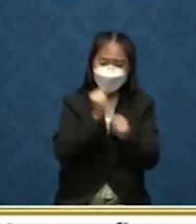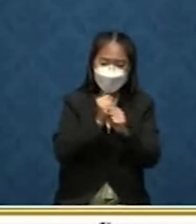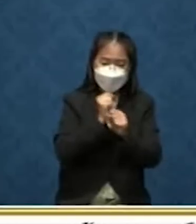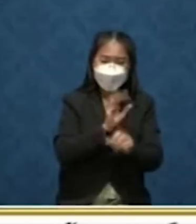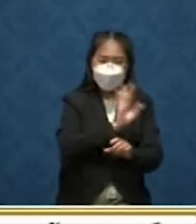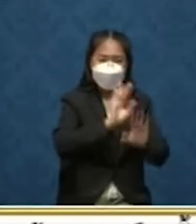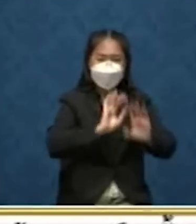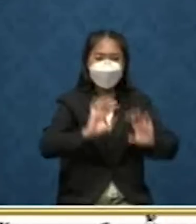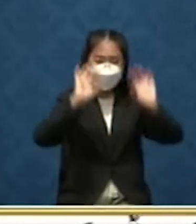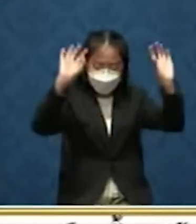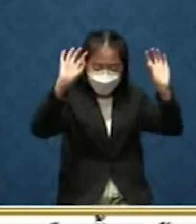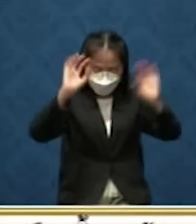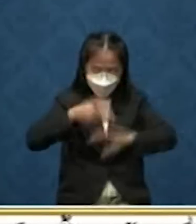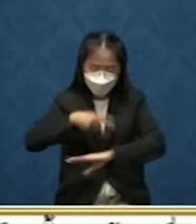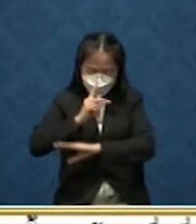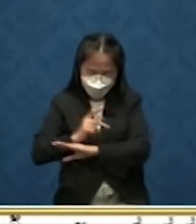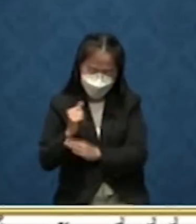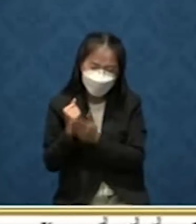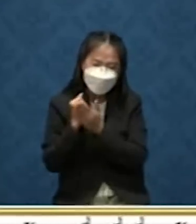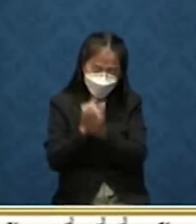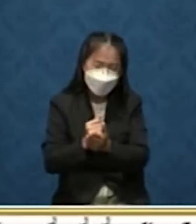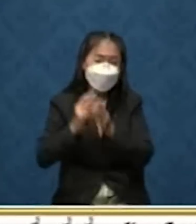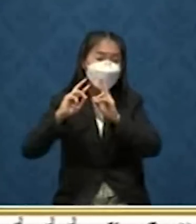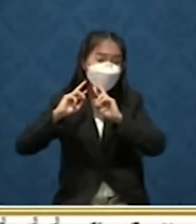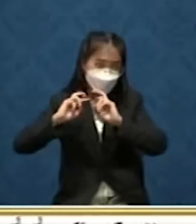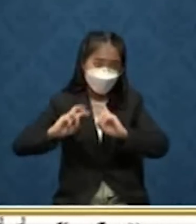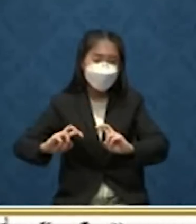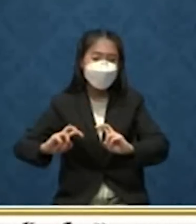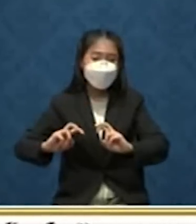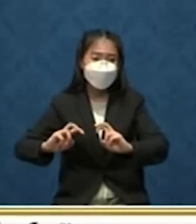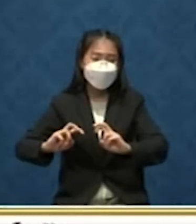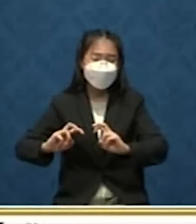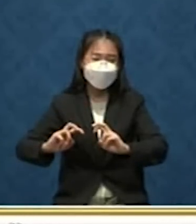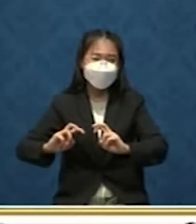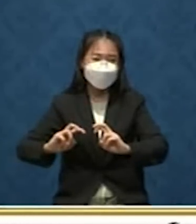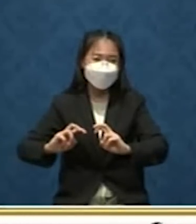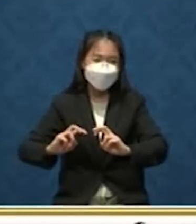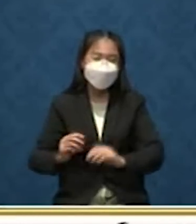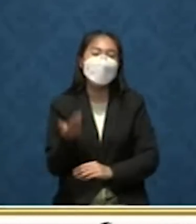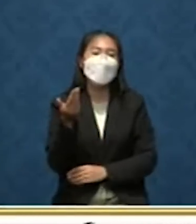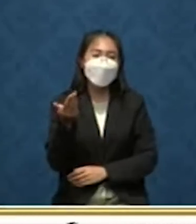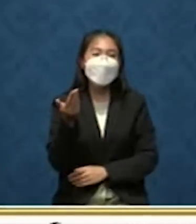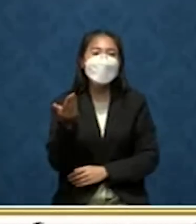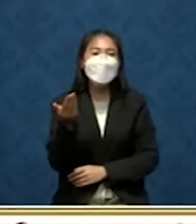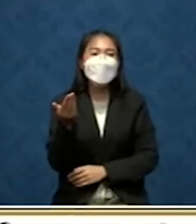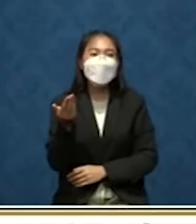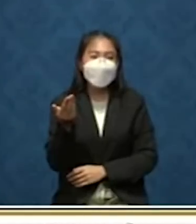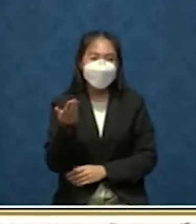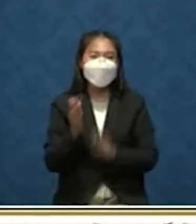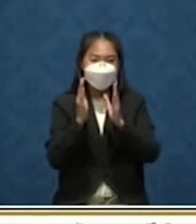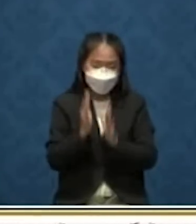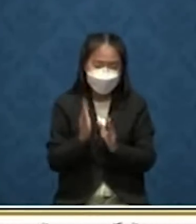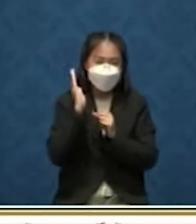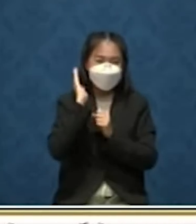นั้ขอใหทานพระธานวนิชัย แล้ช่วยโวรนาวินิชัย แล้วก็ขอให้ผู้วพิปลาย